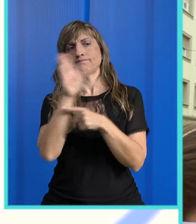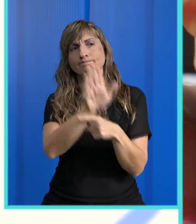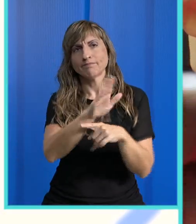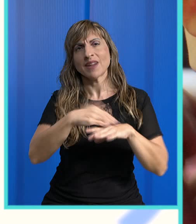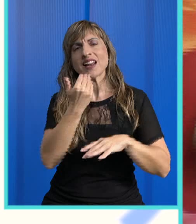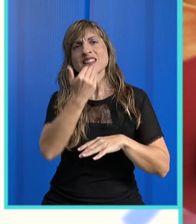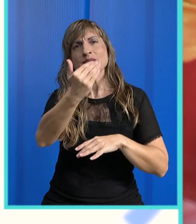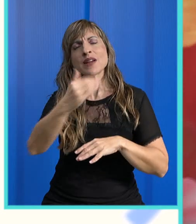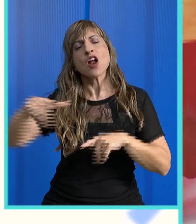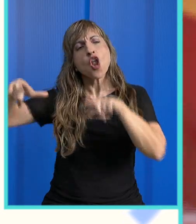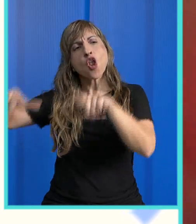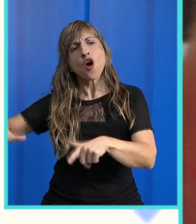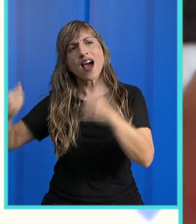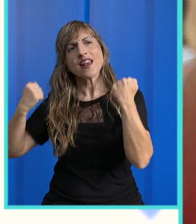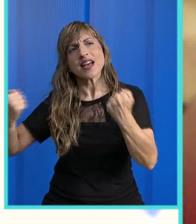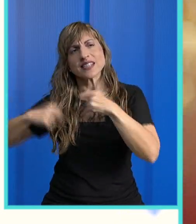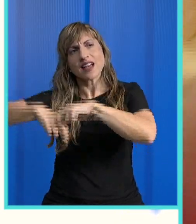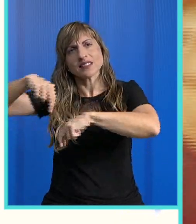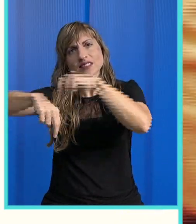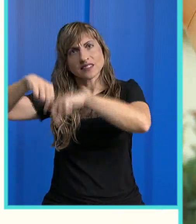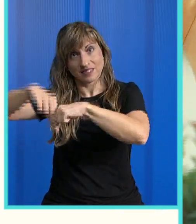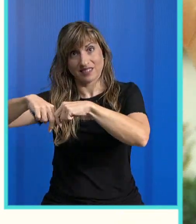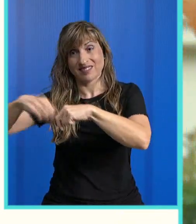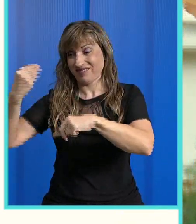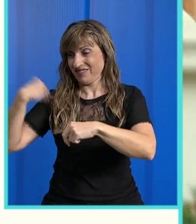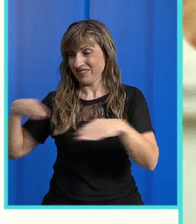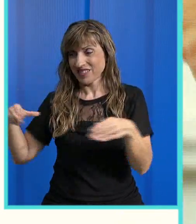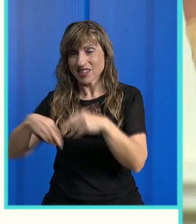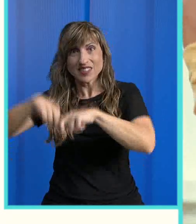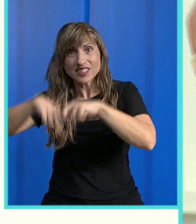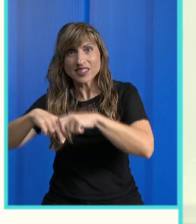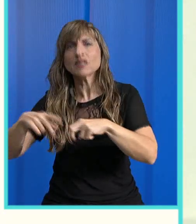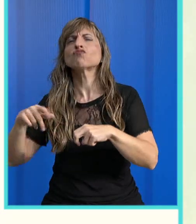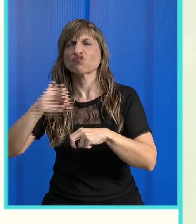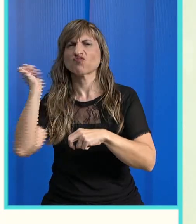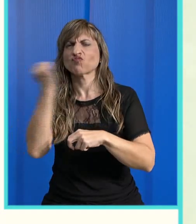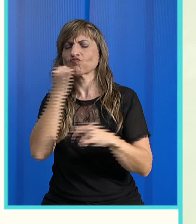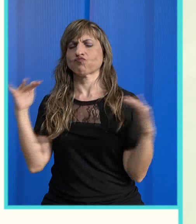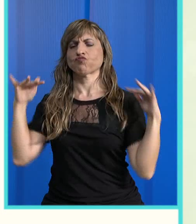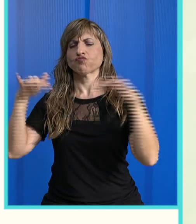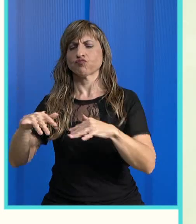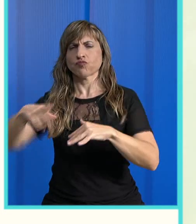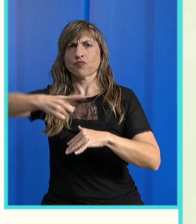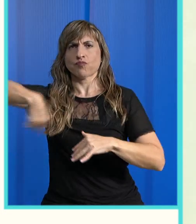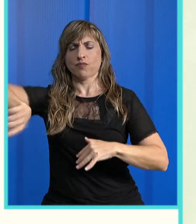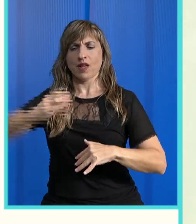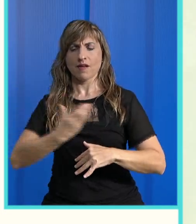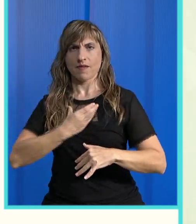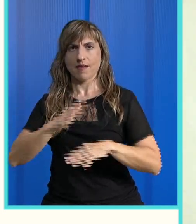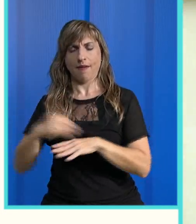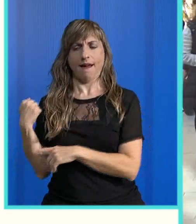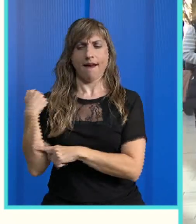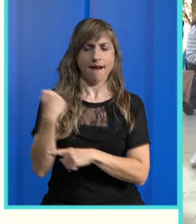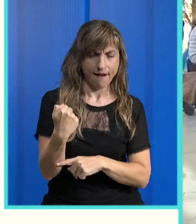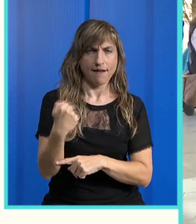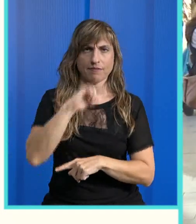local d'assaig pels castellers de Badalona. De fet, els propis castellers han convocat una concentració a la passa de la vila per tal de donar suport a aquesta